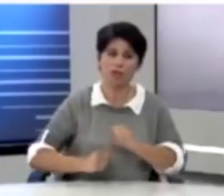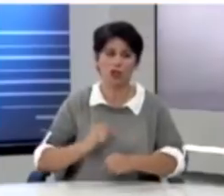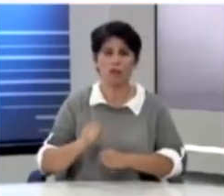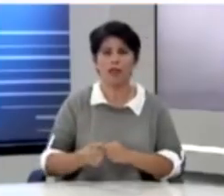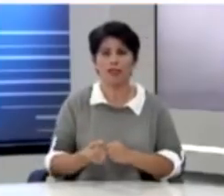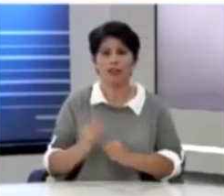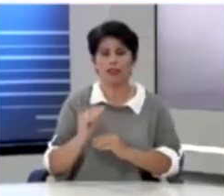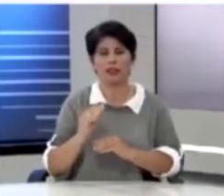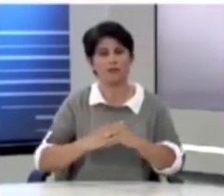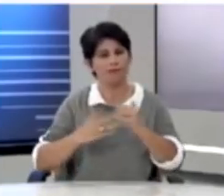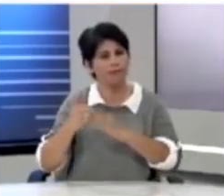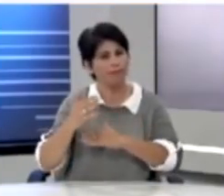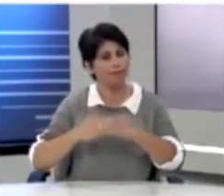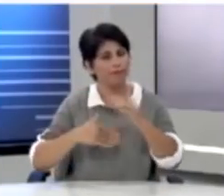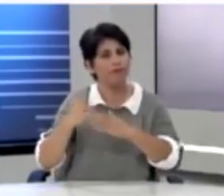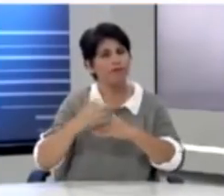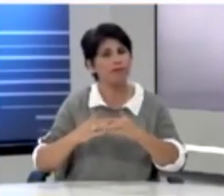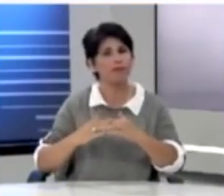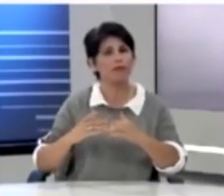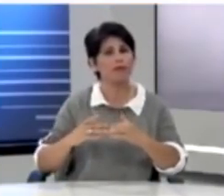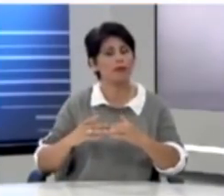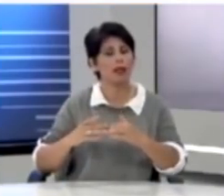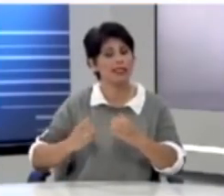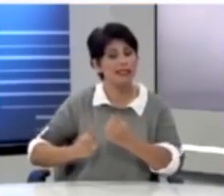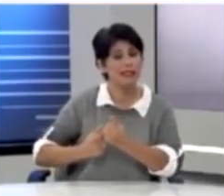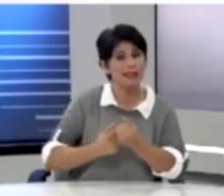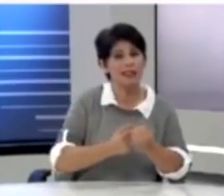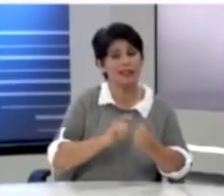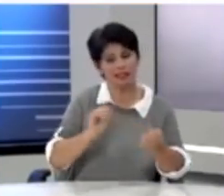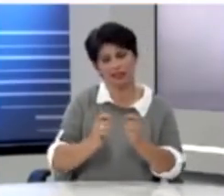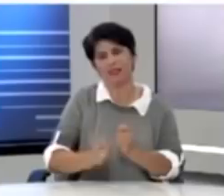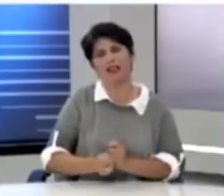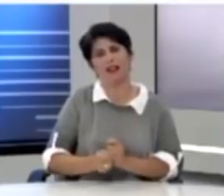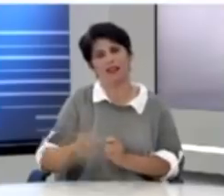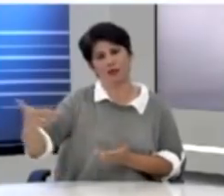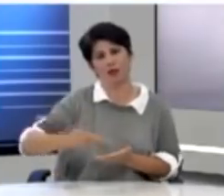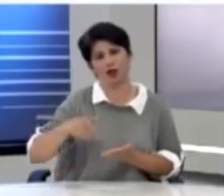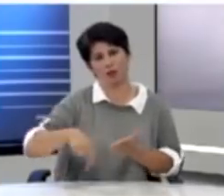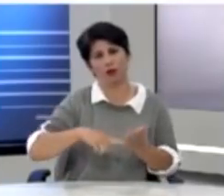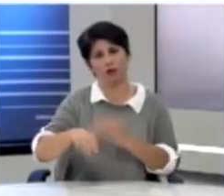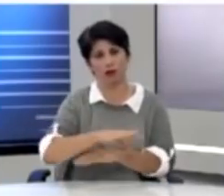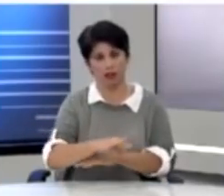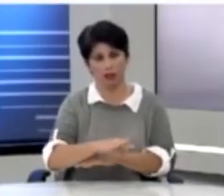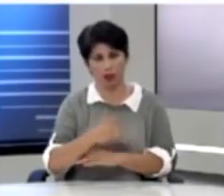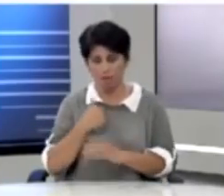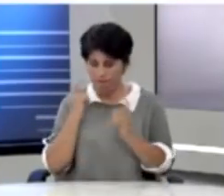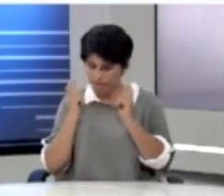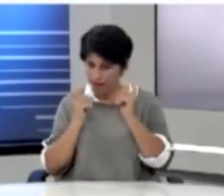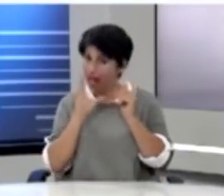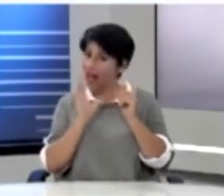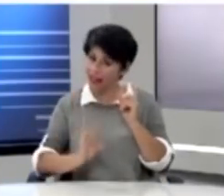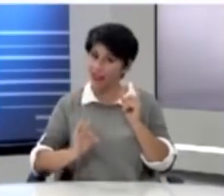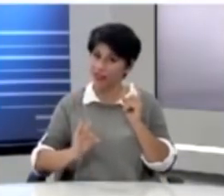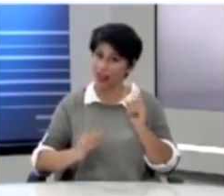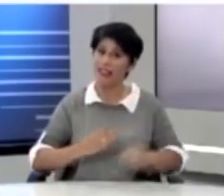να οικοδομήσετε μια κοινωνική στήριξη στις αλλαγές που φέρνετε. Αλήθεια, κύριοι